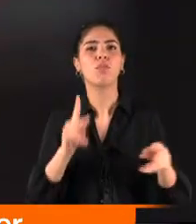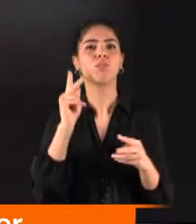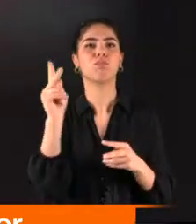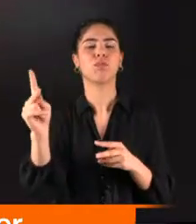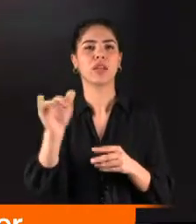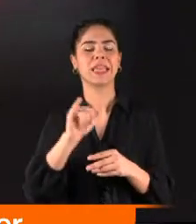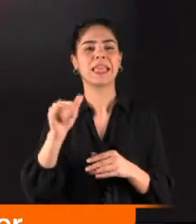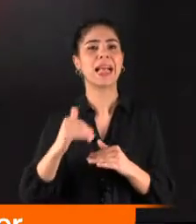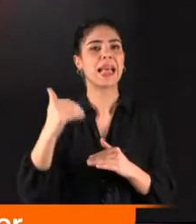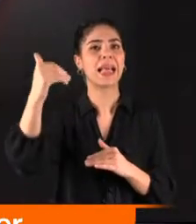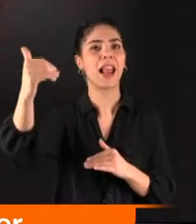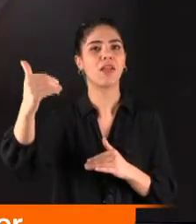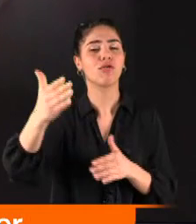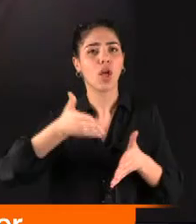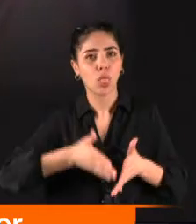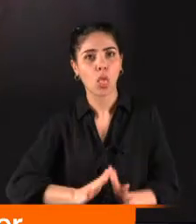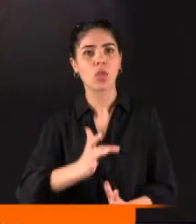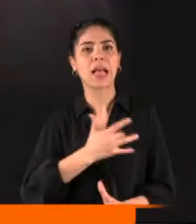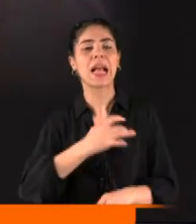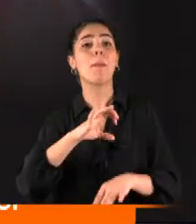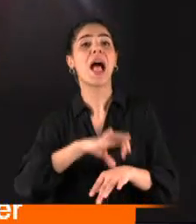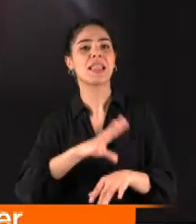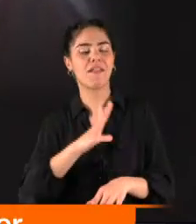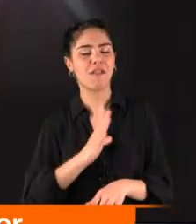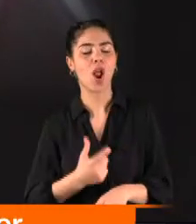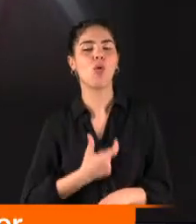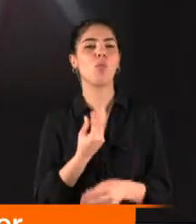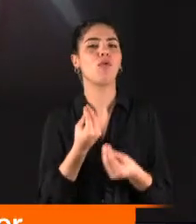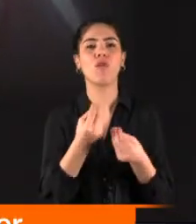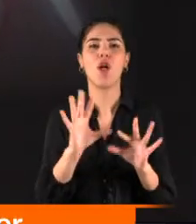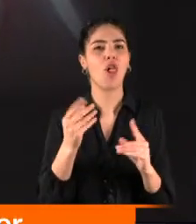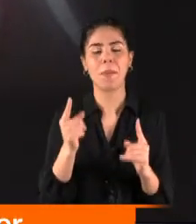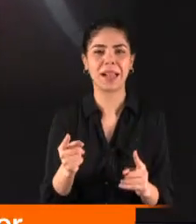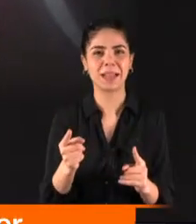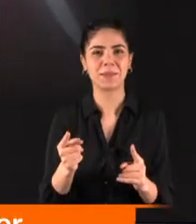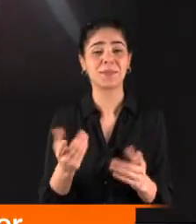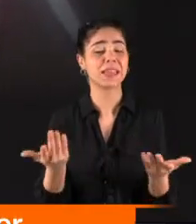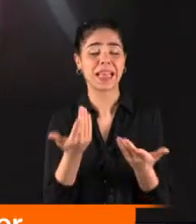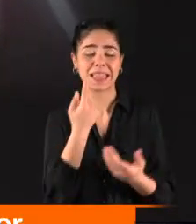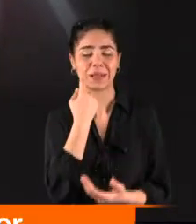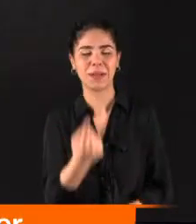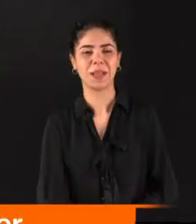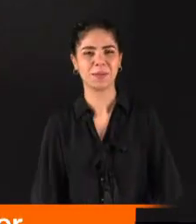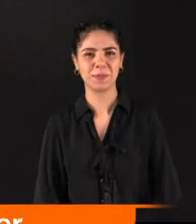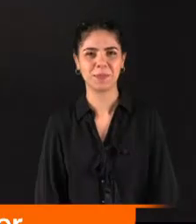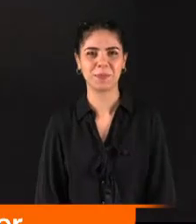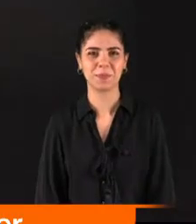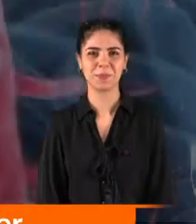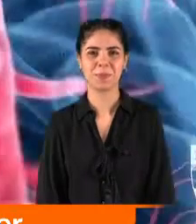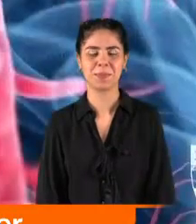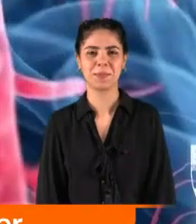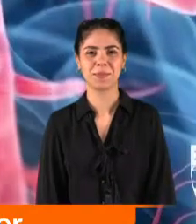ve yakın gelecekte doğuştan Kalp hastalarına Umut Olabilir Peki nasıl izleyelim